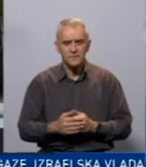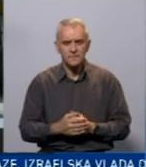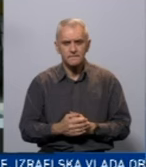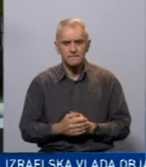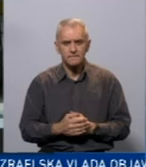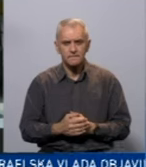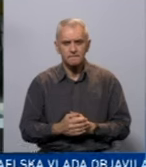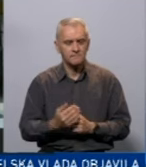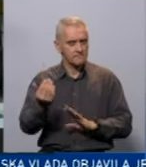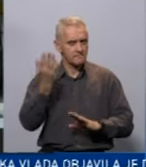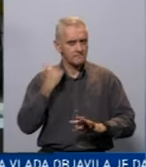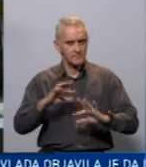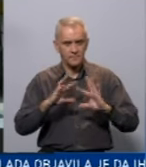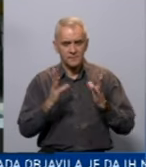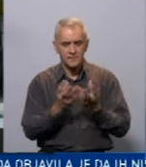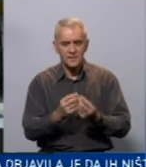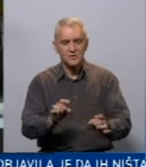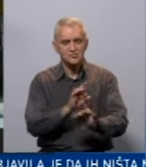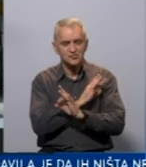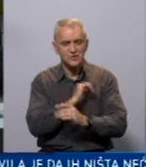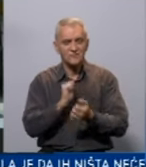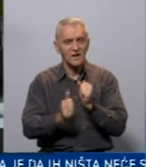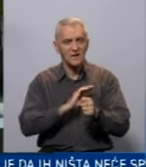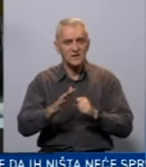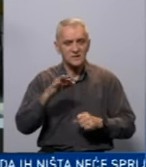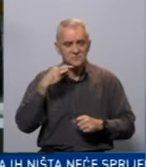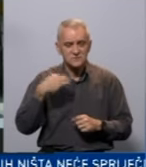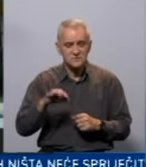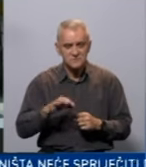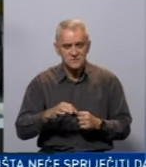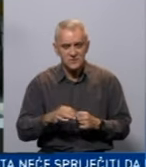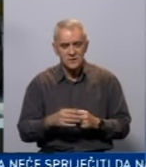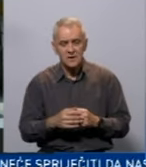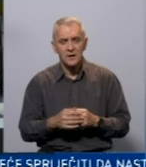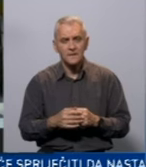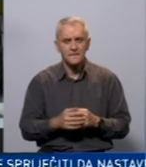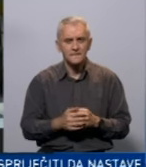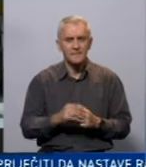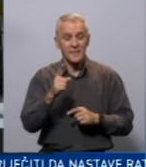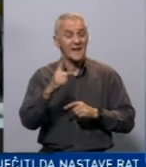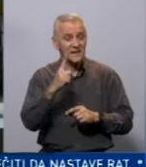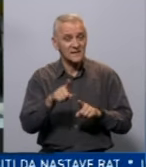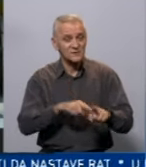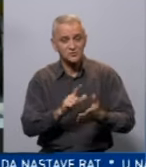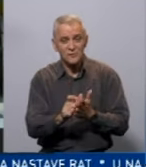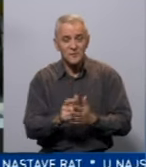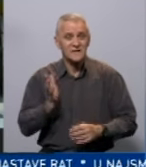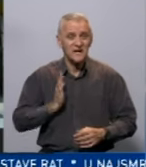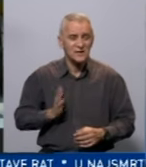za pre svega žrtve genocida u Srebrenici, ali je ponižavajuće istovremeno i za građane Srbije koji mislim